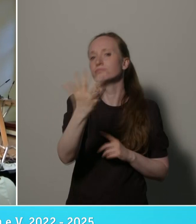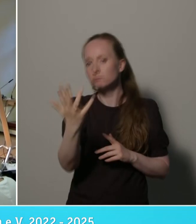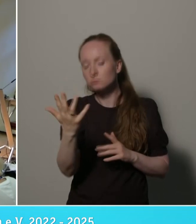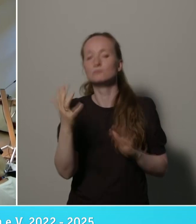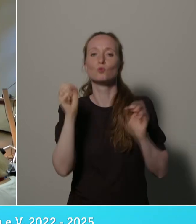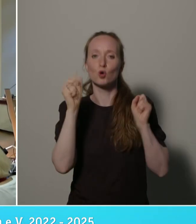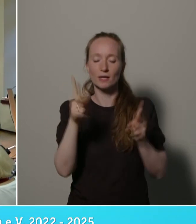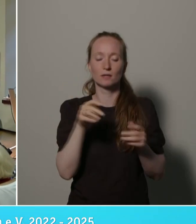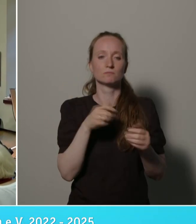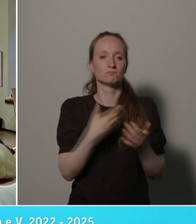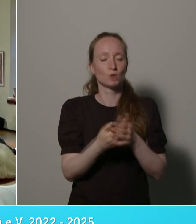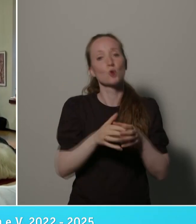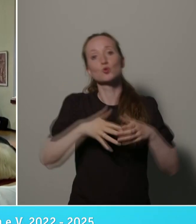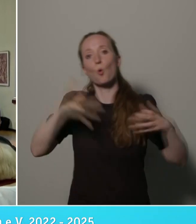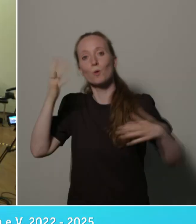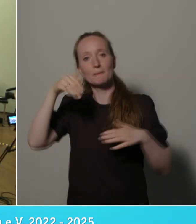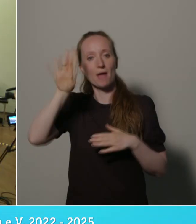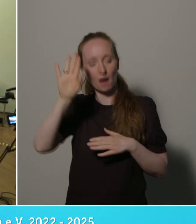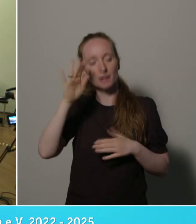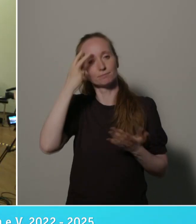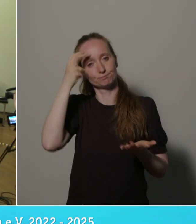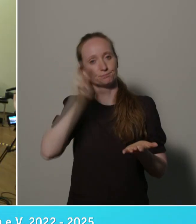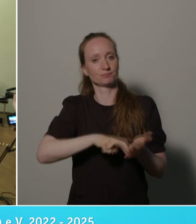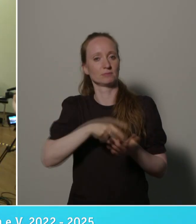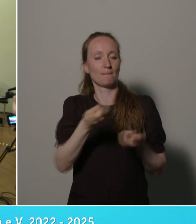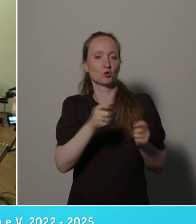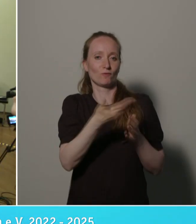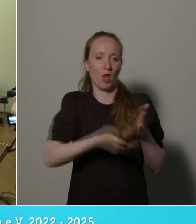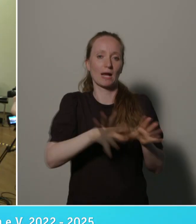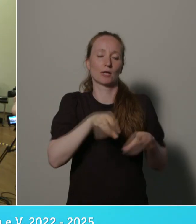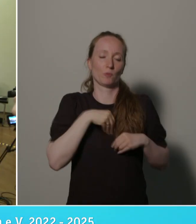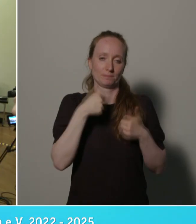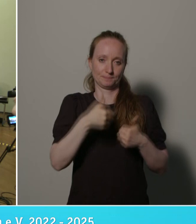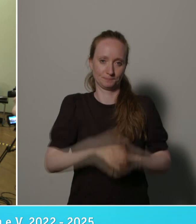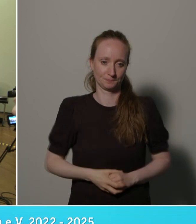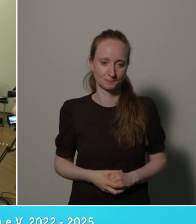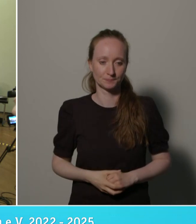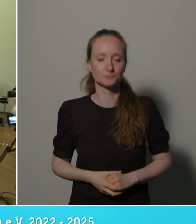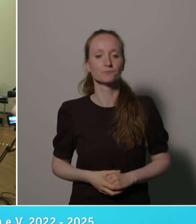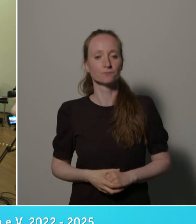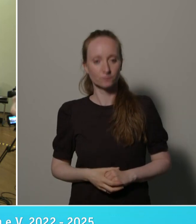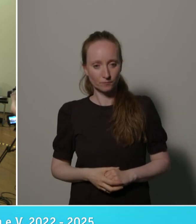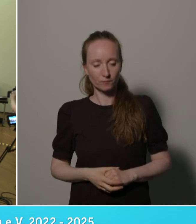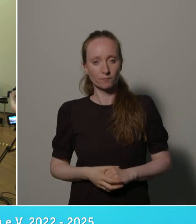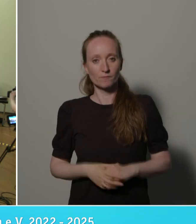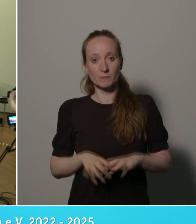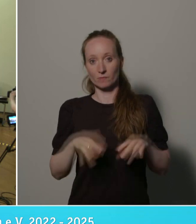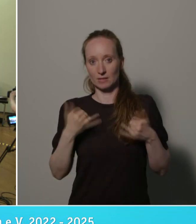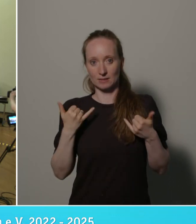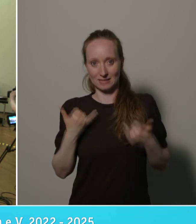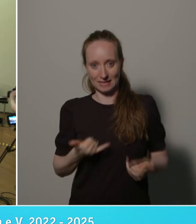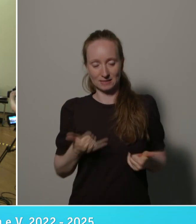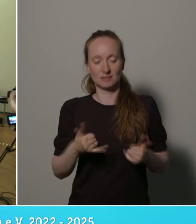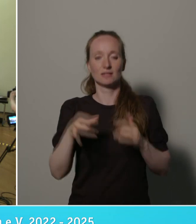diese Beschlussvorlage mit großer Mehrheit bestätigt. Dann kommen wir jetzt zu den gemeinsam